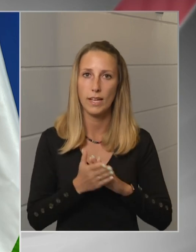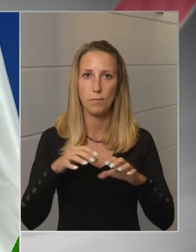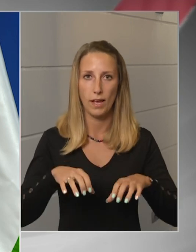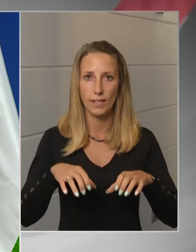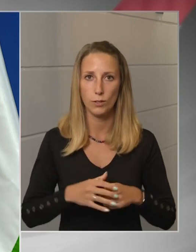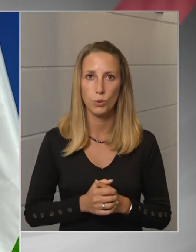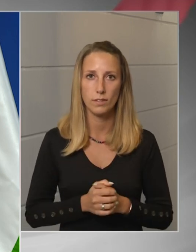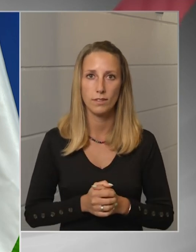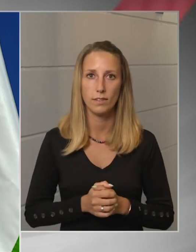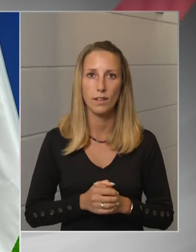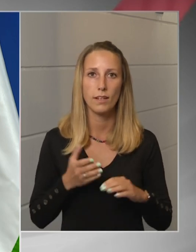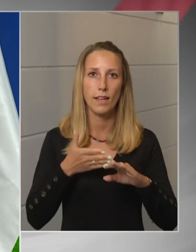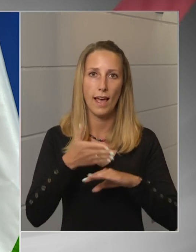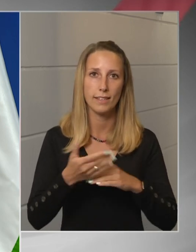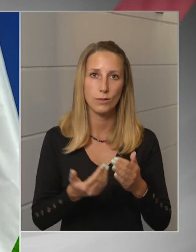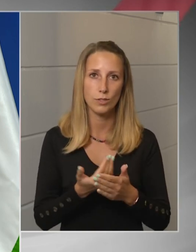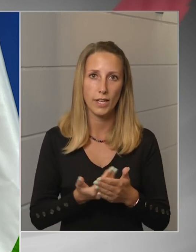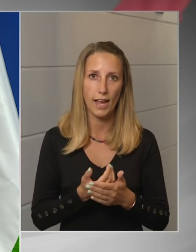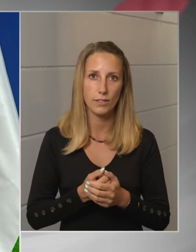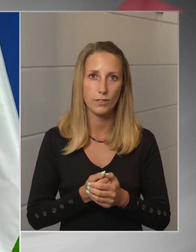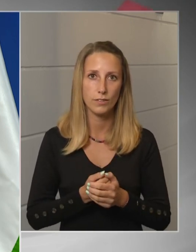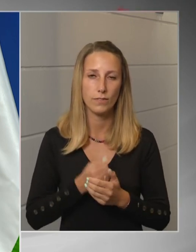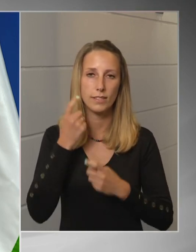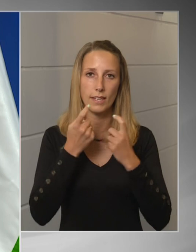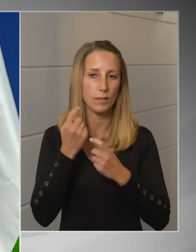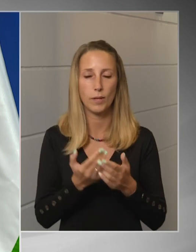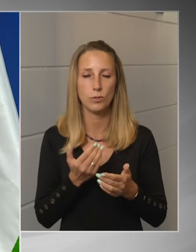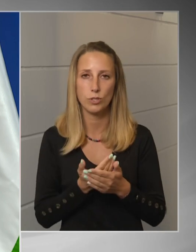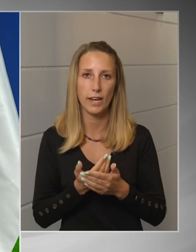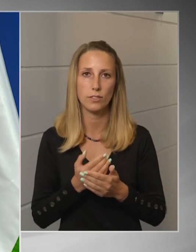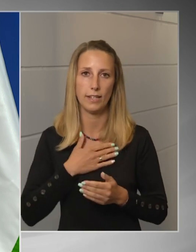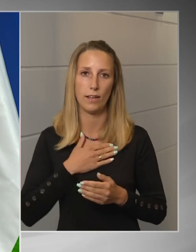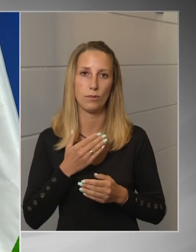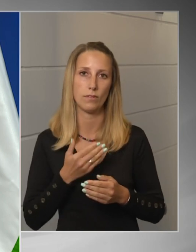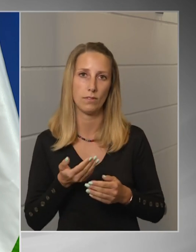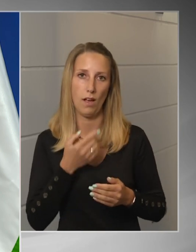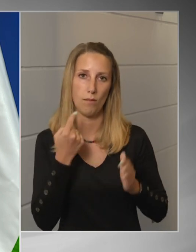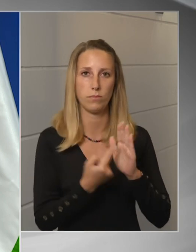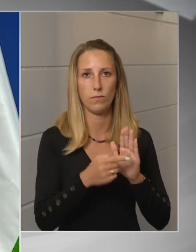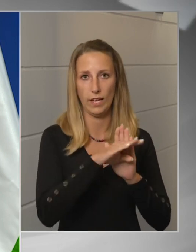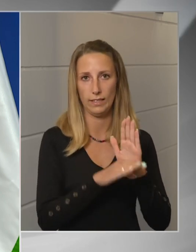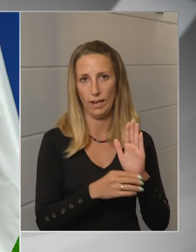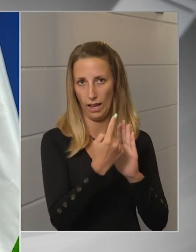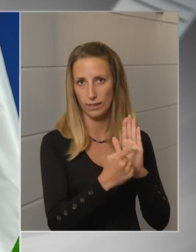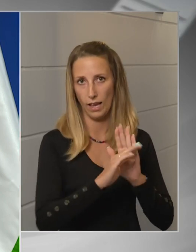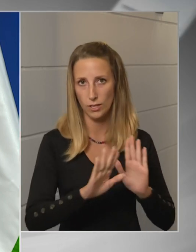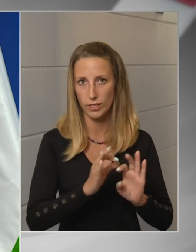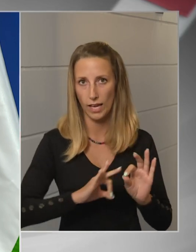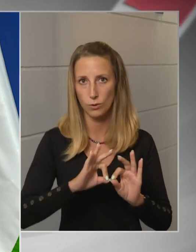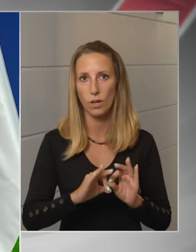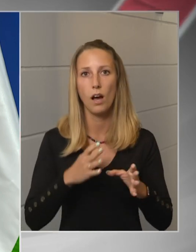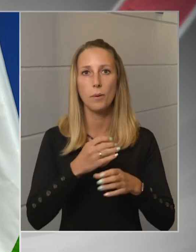hogy az ehhez szükséges, vagy szerintem nem szükséges, de nekünk előírt feltételeket teljesítettük. Ezt a